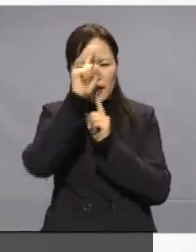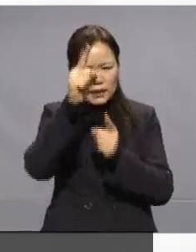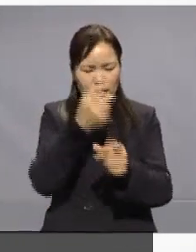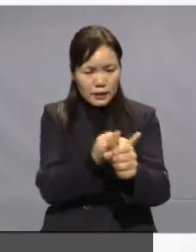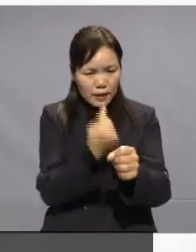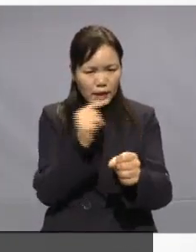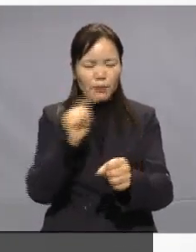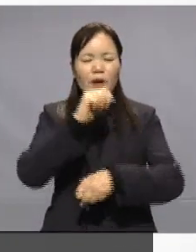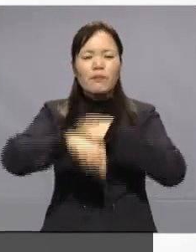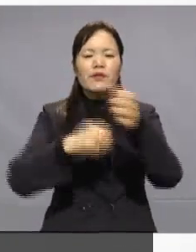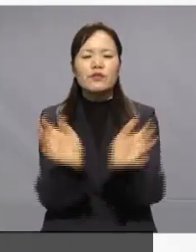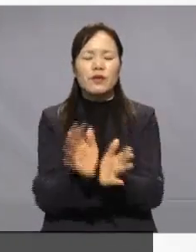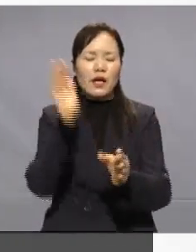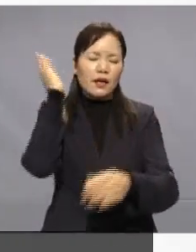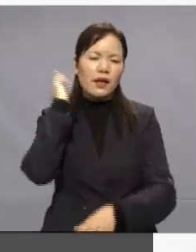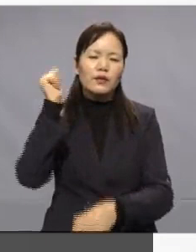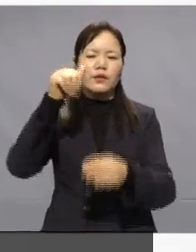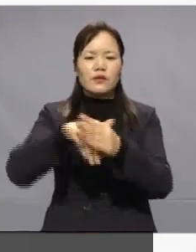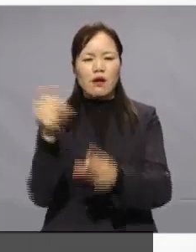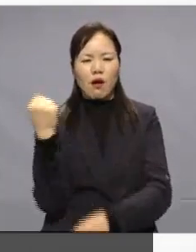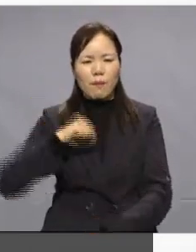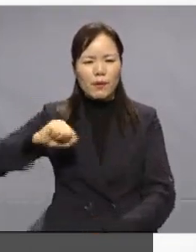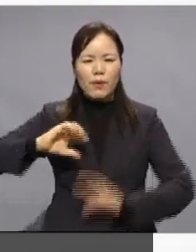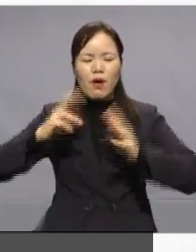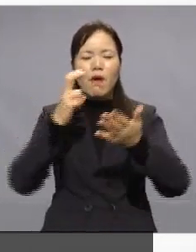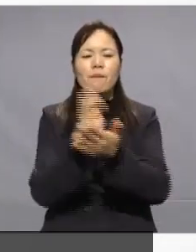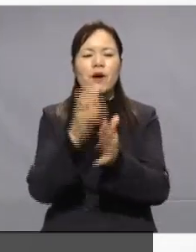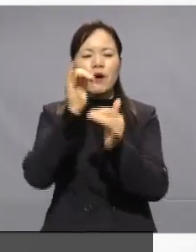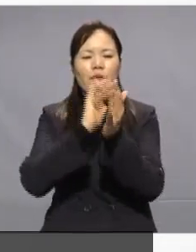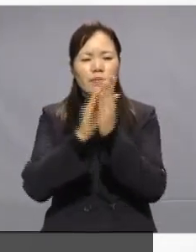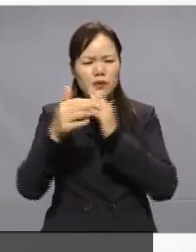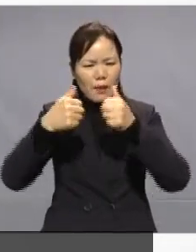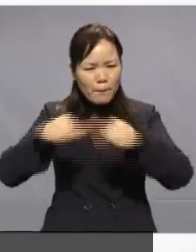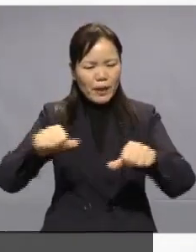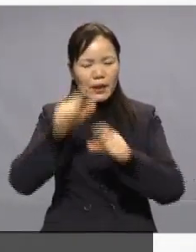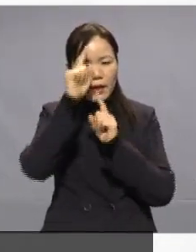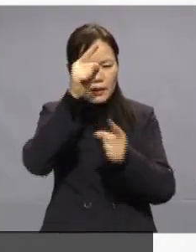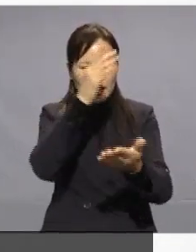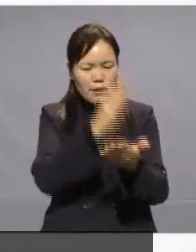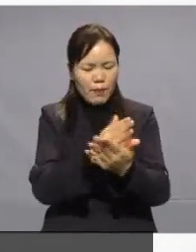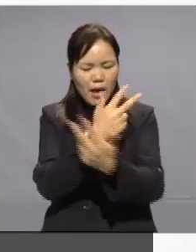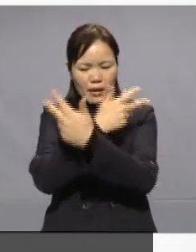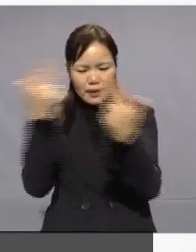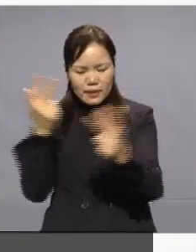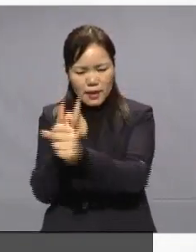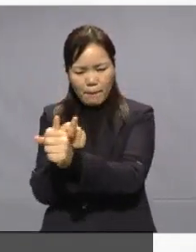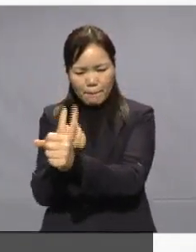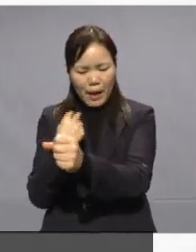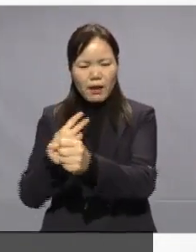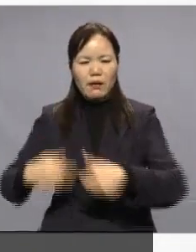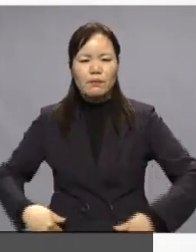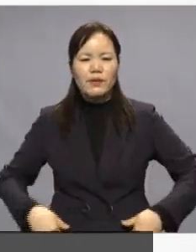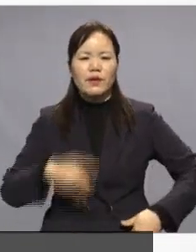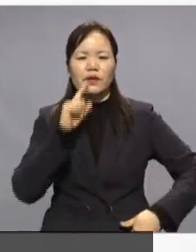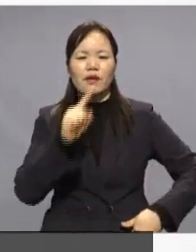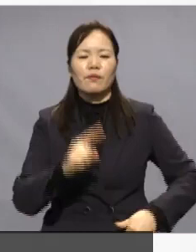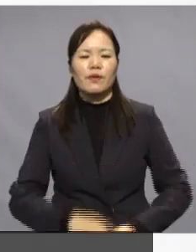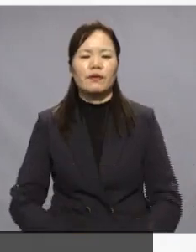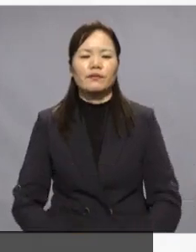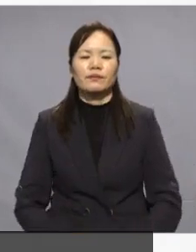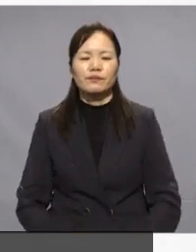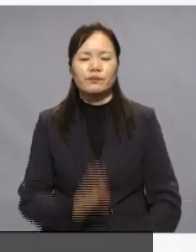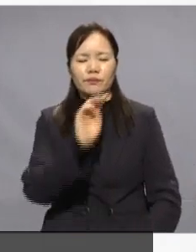탄핵은 민주당에 대선 불복과 헌정질서 파괴자 이상민 말고 이재명을 탄핵해야 한다 이렇게